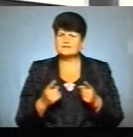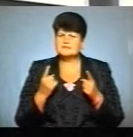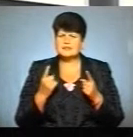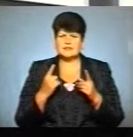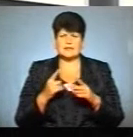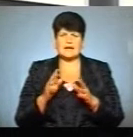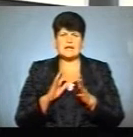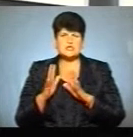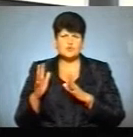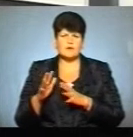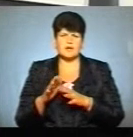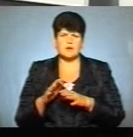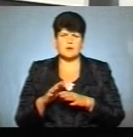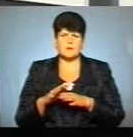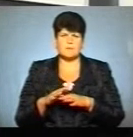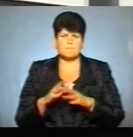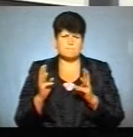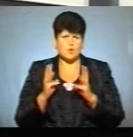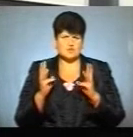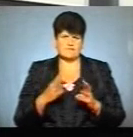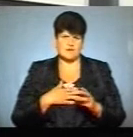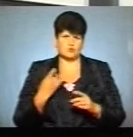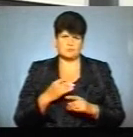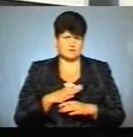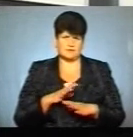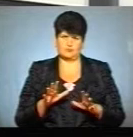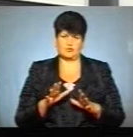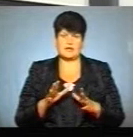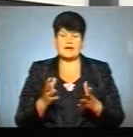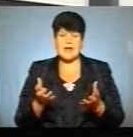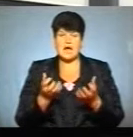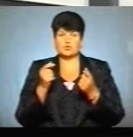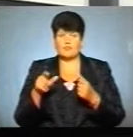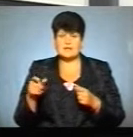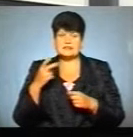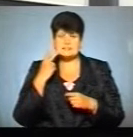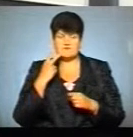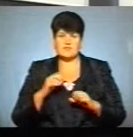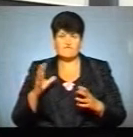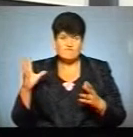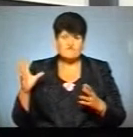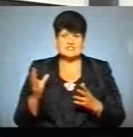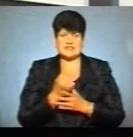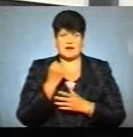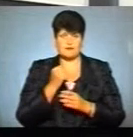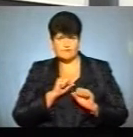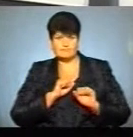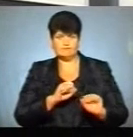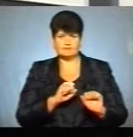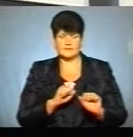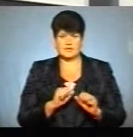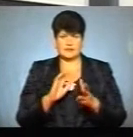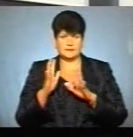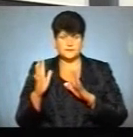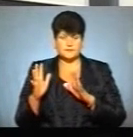лісових пожеж, дякувати Богу, на нашій території не зафіксовано. Рятувальники завжди встигають відбити вогонь від лісових насаджень. Проте